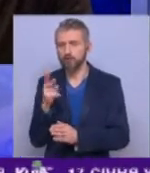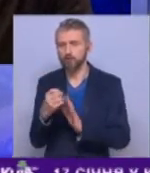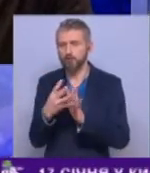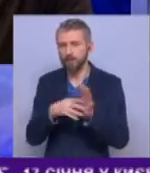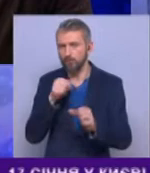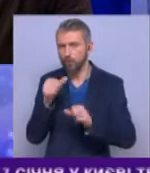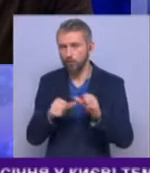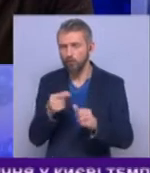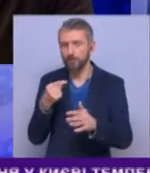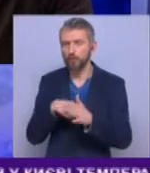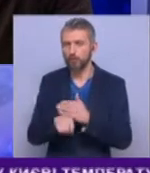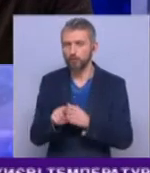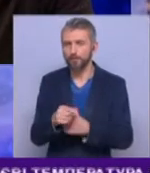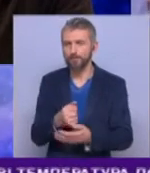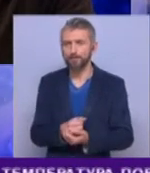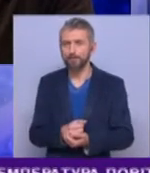1.05.2019 року. Тобто